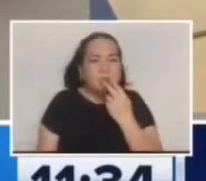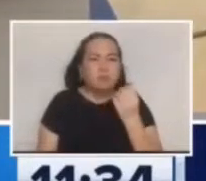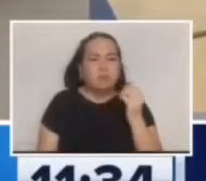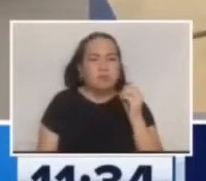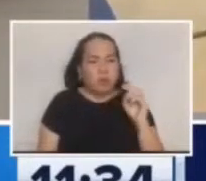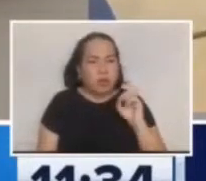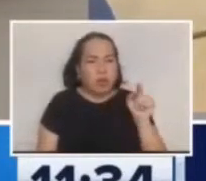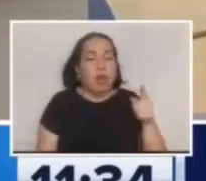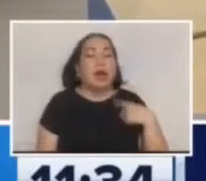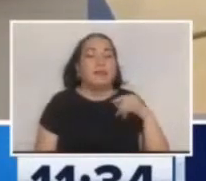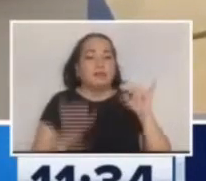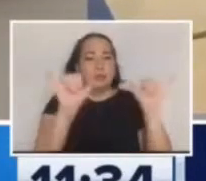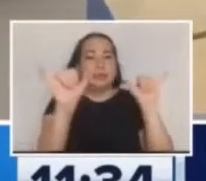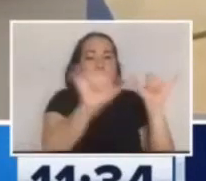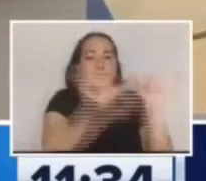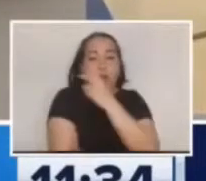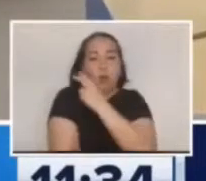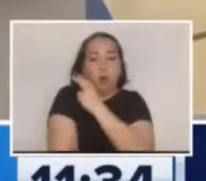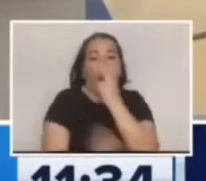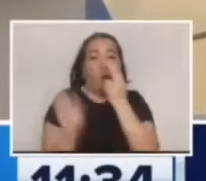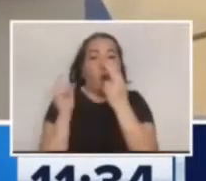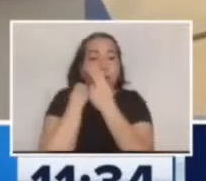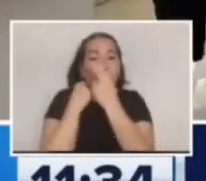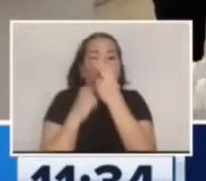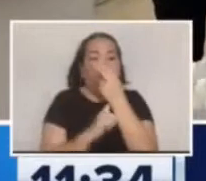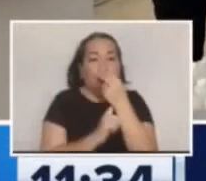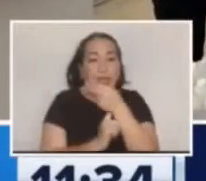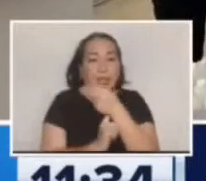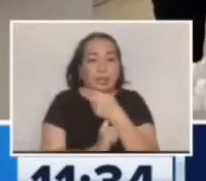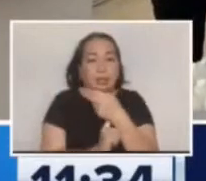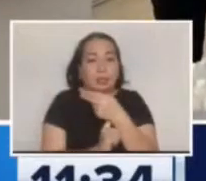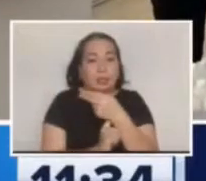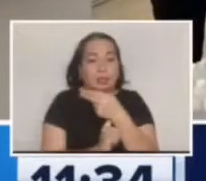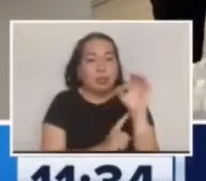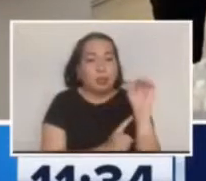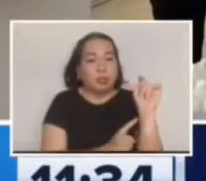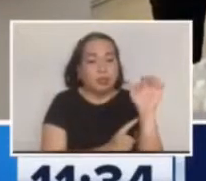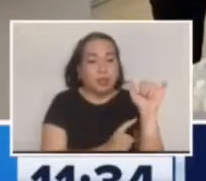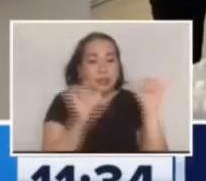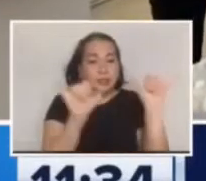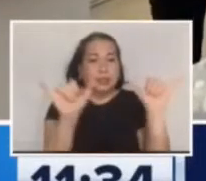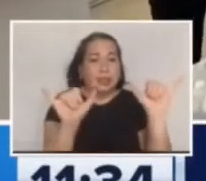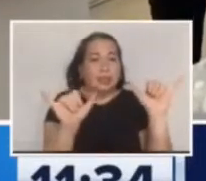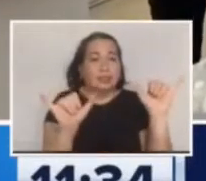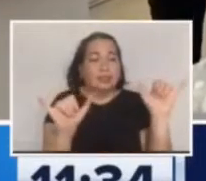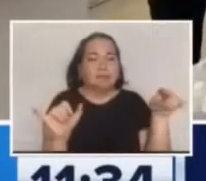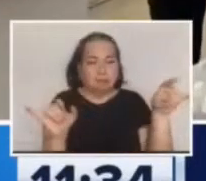hindi naman po out of ordinary yung nakikita nila. So, for transparency